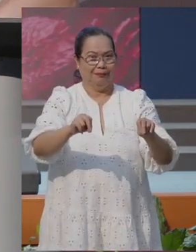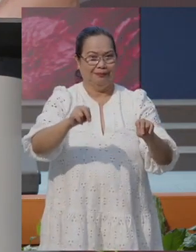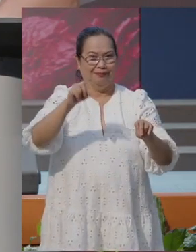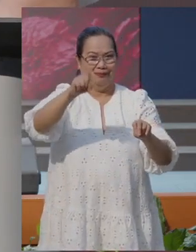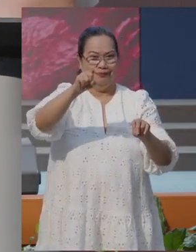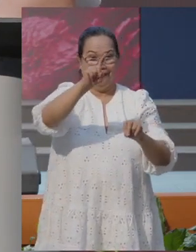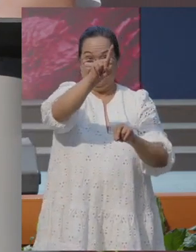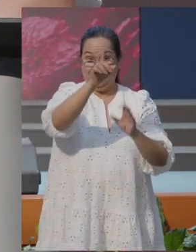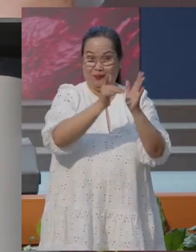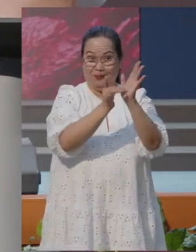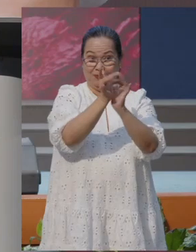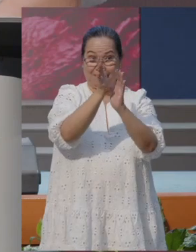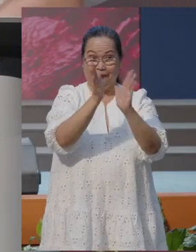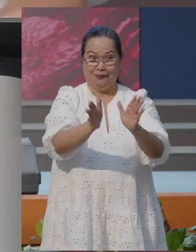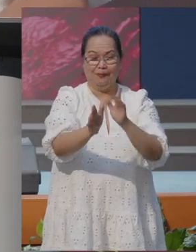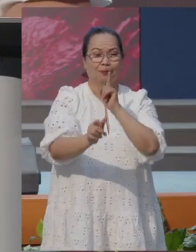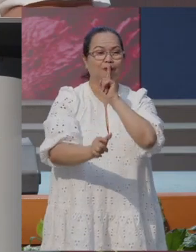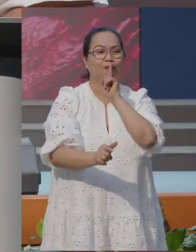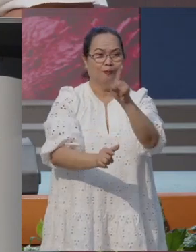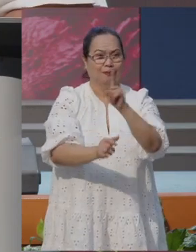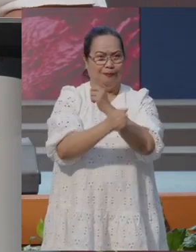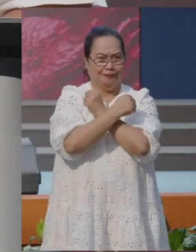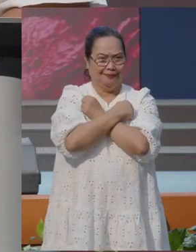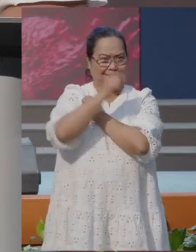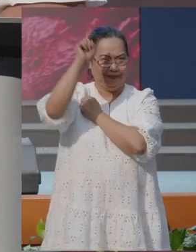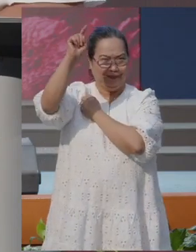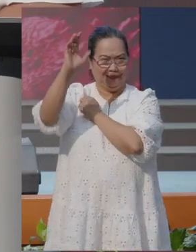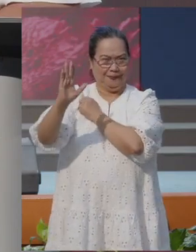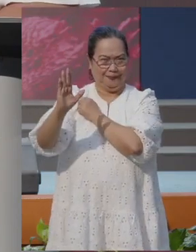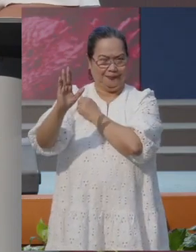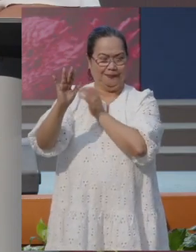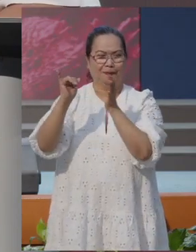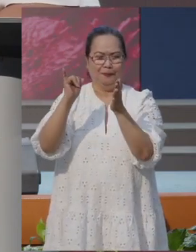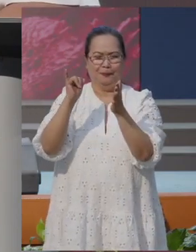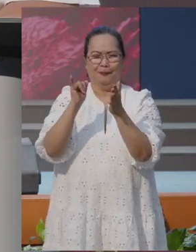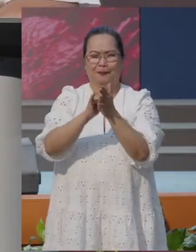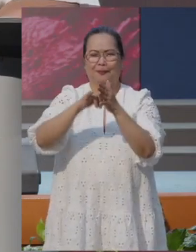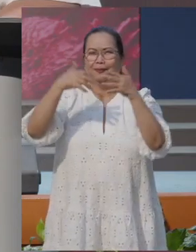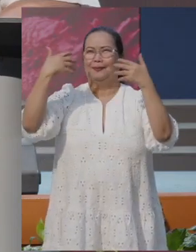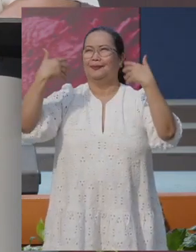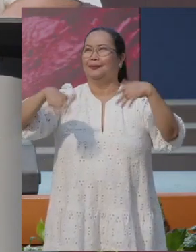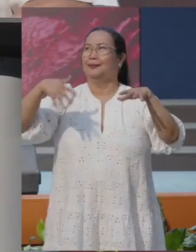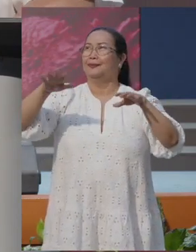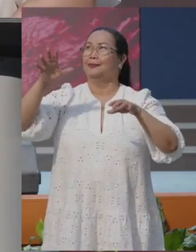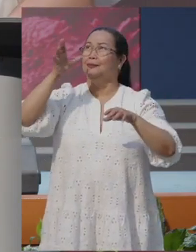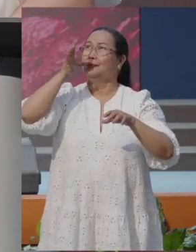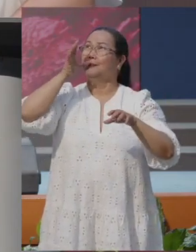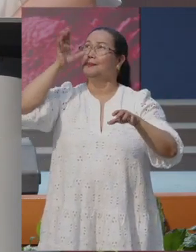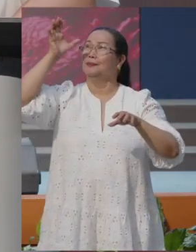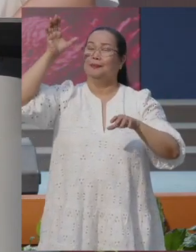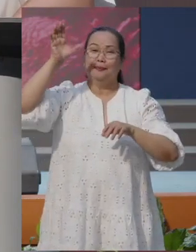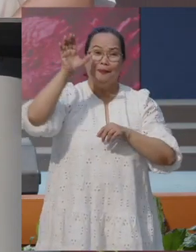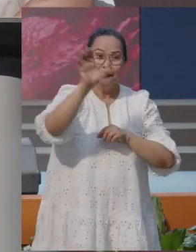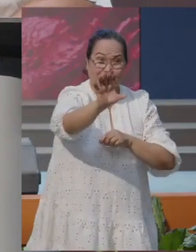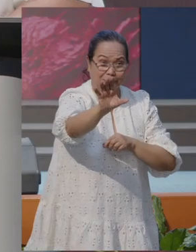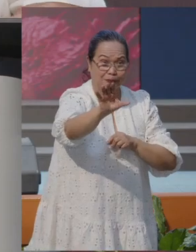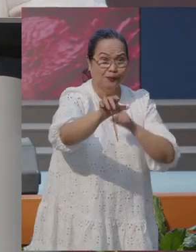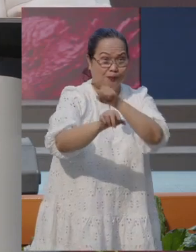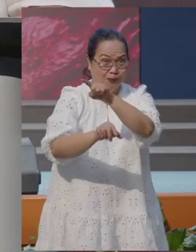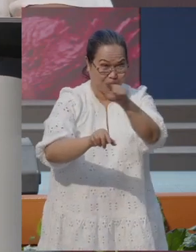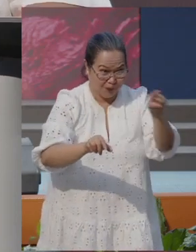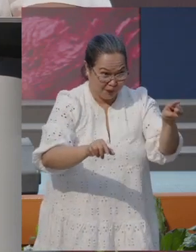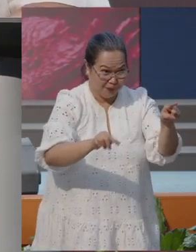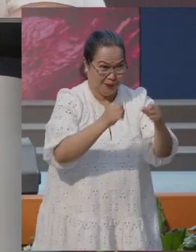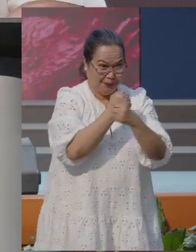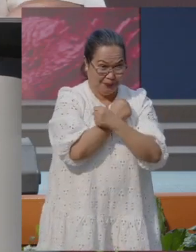tunay na Kristiyano ay tunay na pag-ibig sa Diyos. Yan ang dakilang commandment sa Deuteronomy 6:5. "You shall love